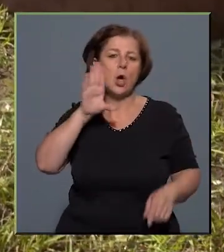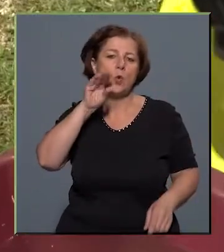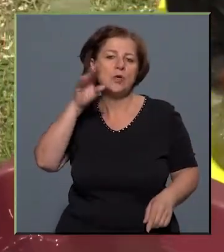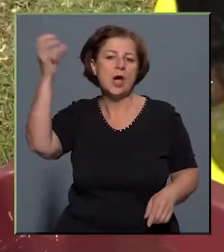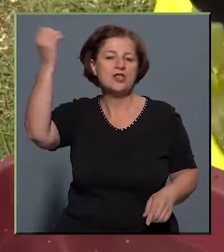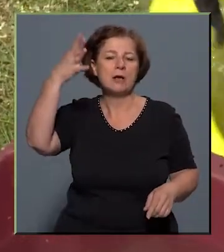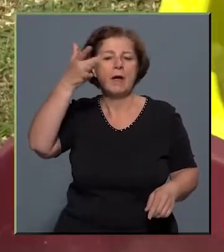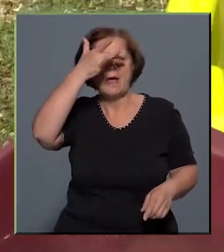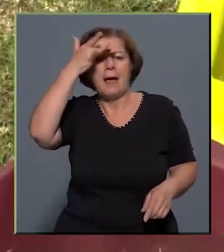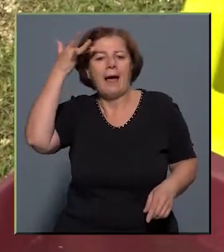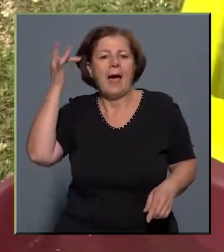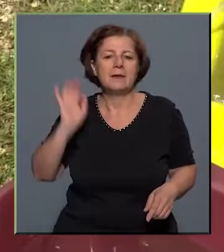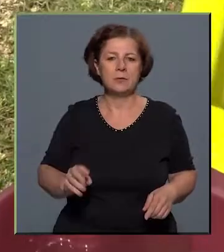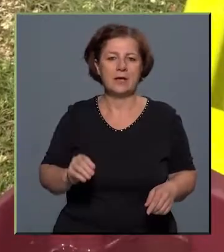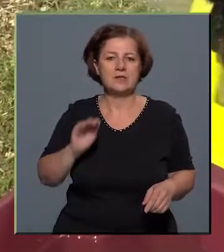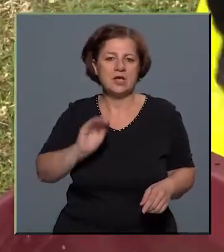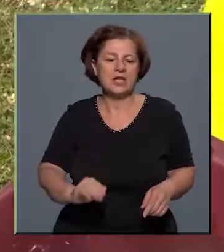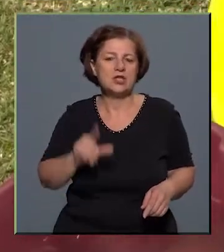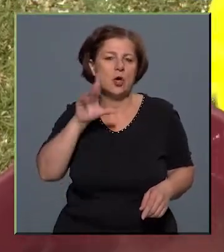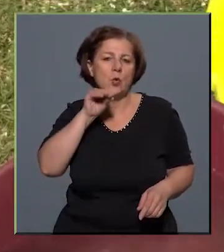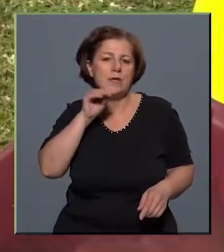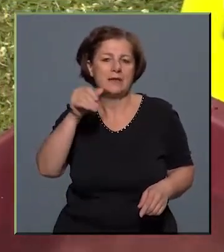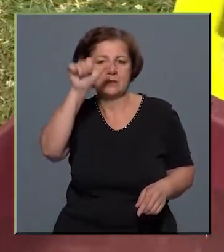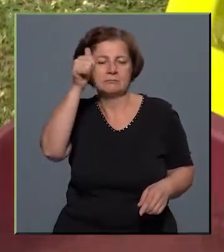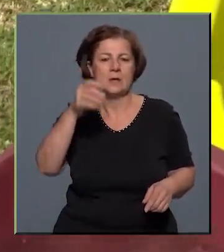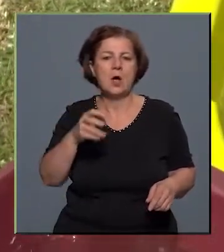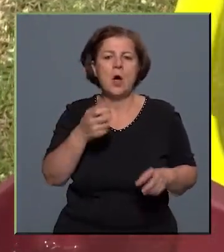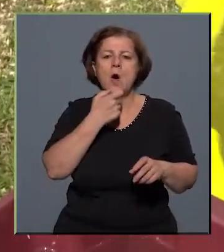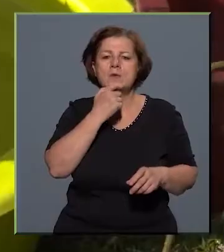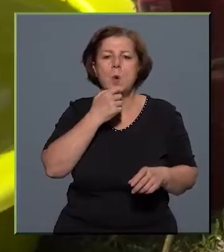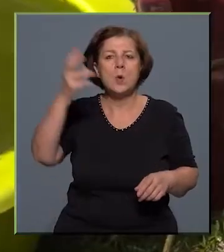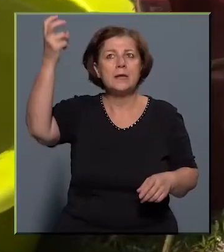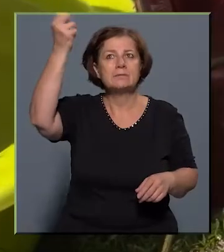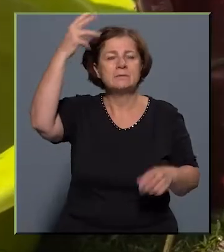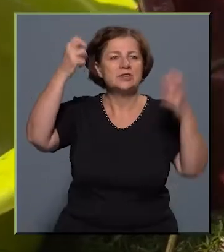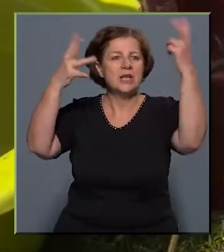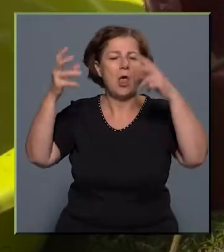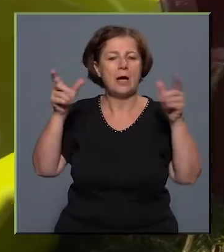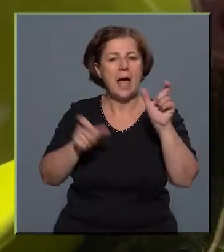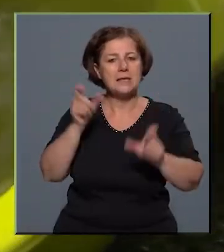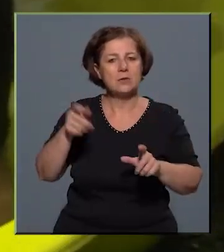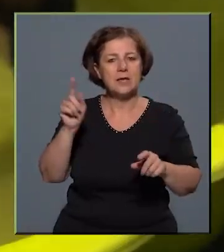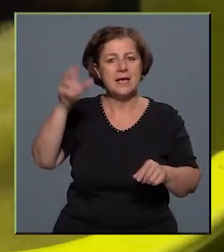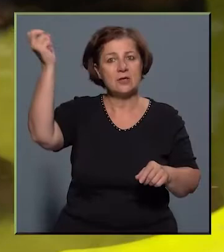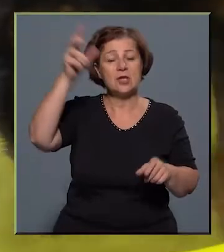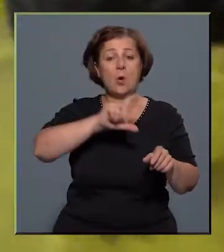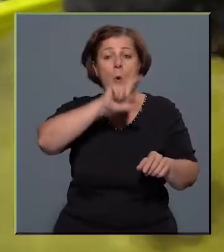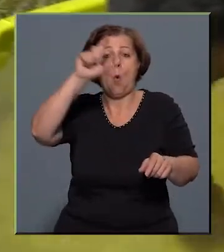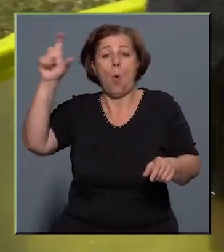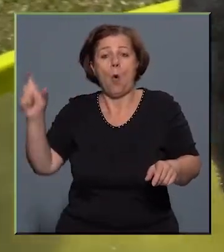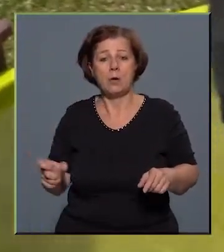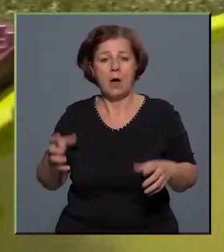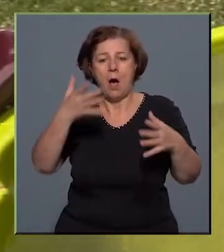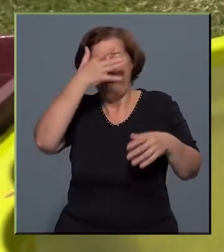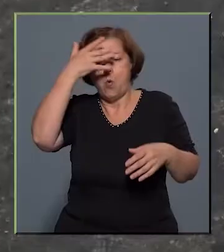néven kutyacsillagnak vagy kánikulának, azaz kiskutyának is hívják. Az ókori csillagászok úgy vélekedtek, hogy ez a csillag okozza